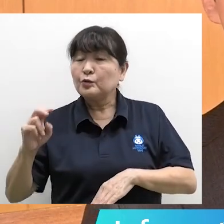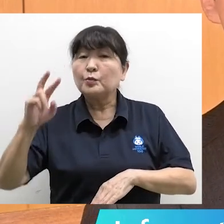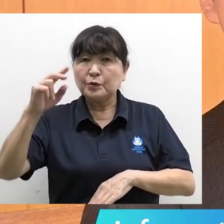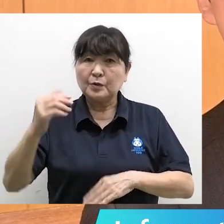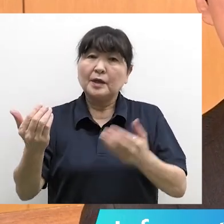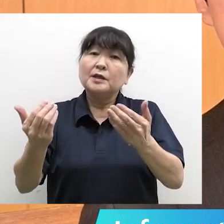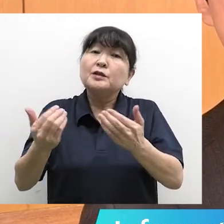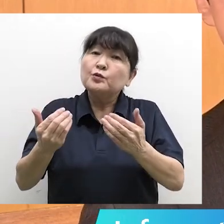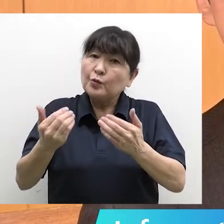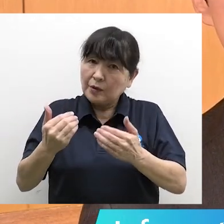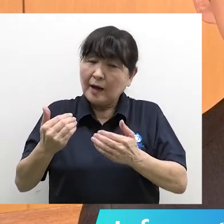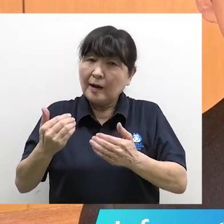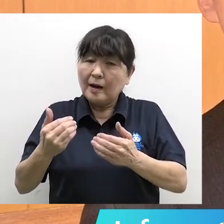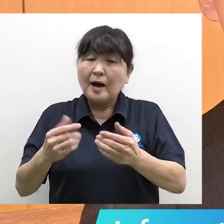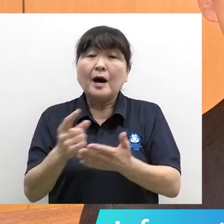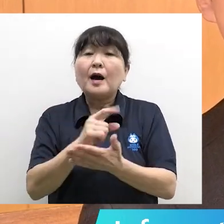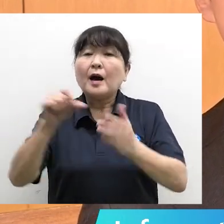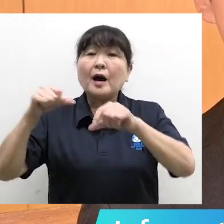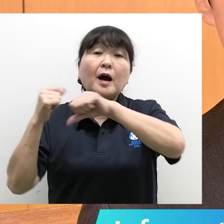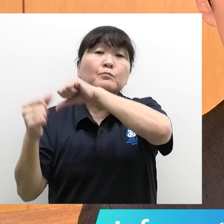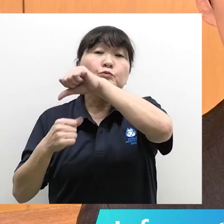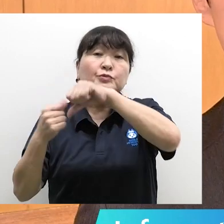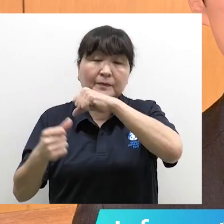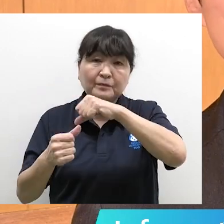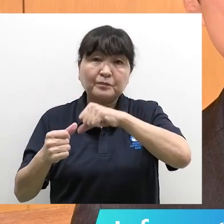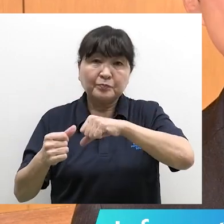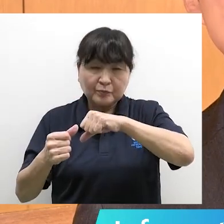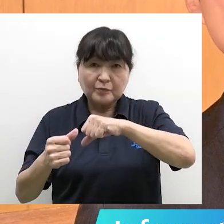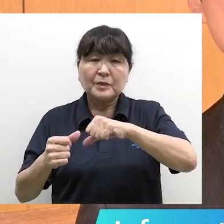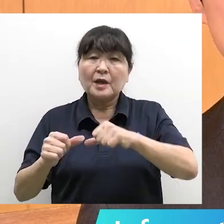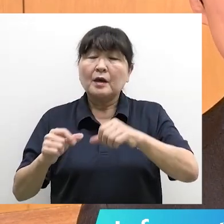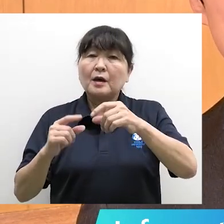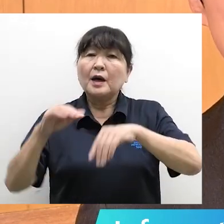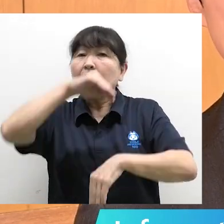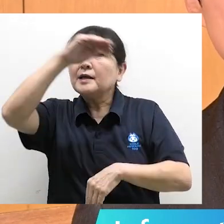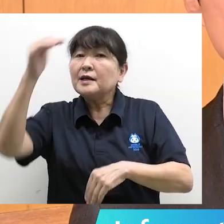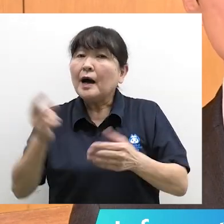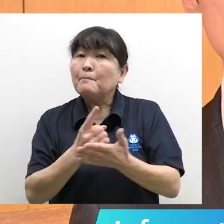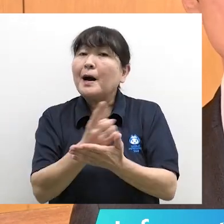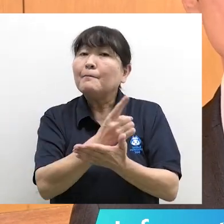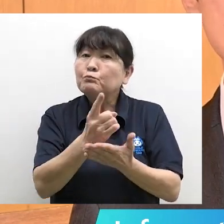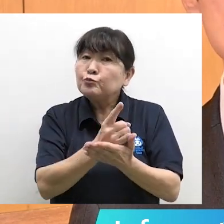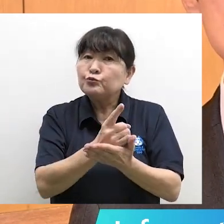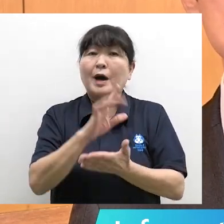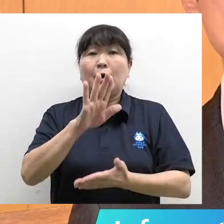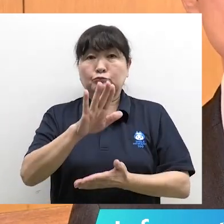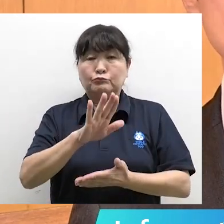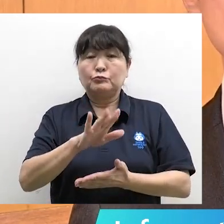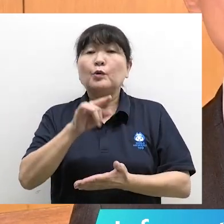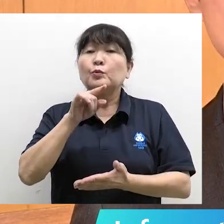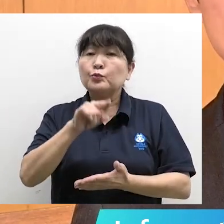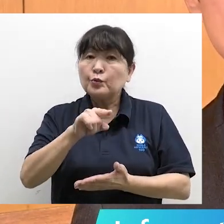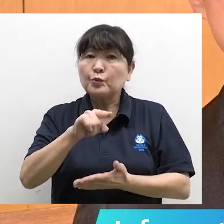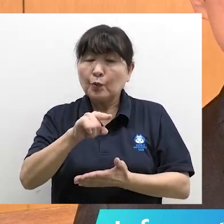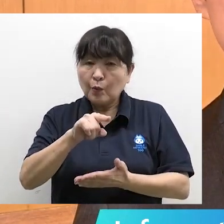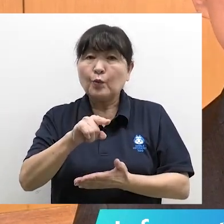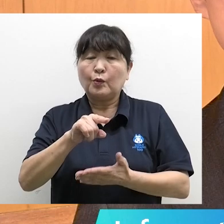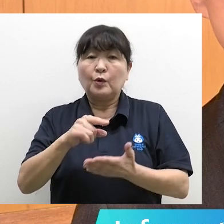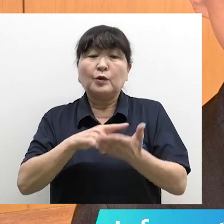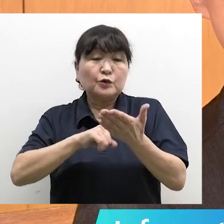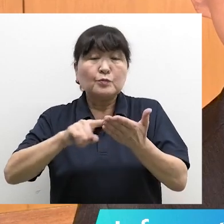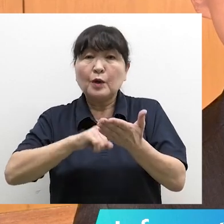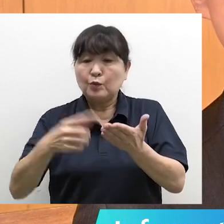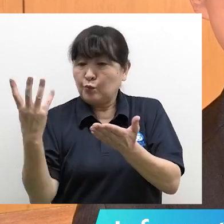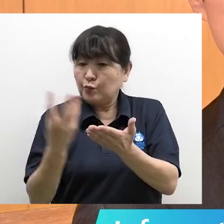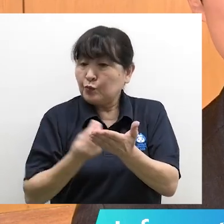ないアプリとなった登山地図アプリのヤマップと連携をしまして、このヤマップをですね、ダウンロード